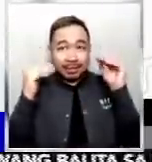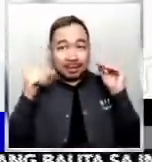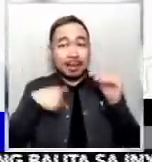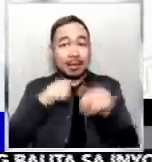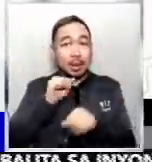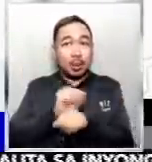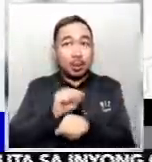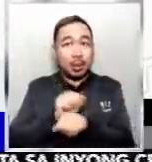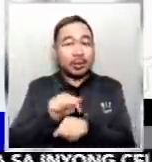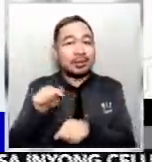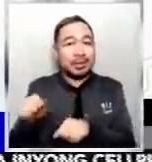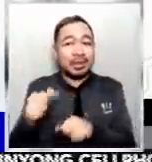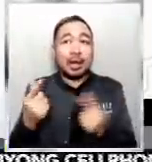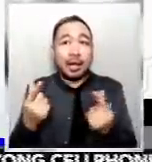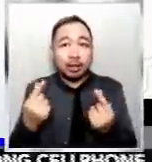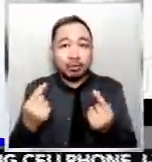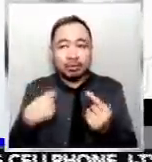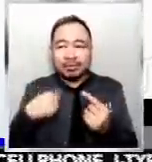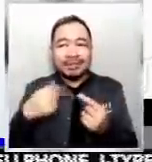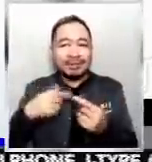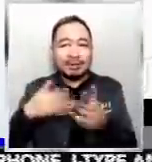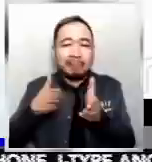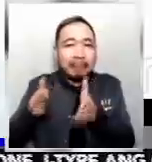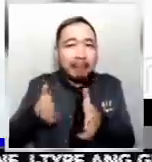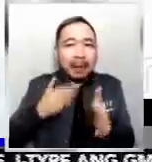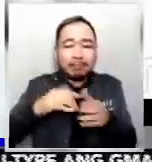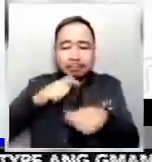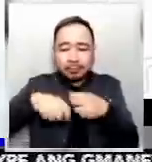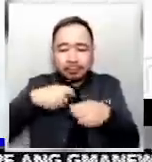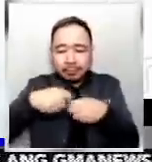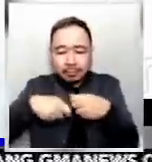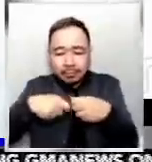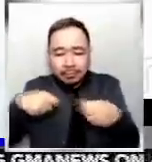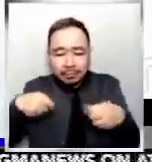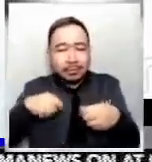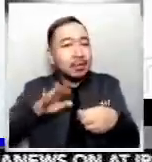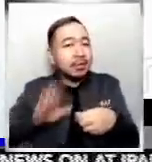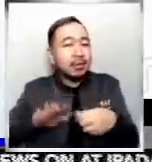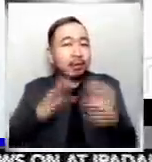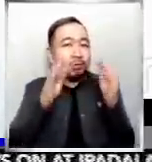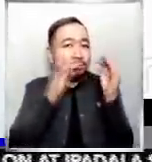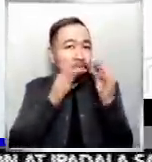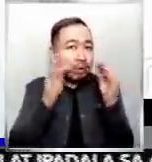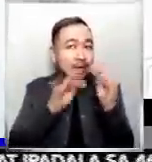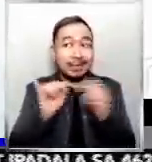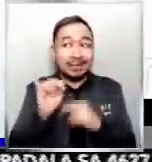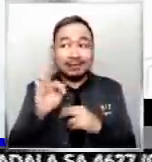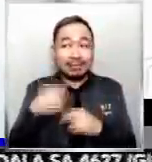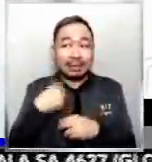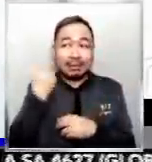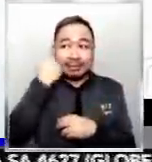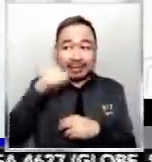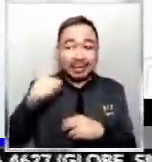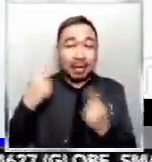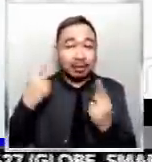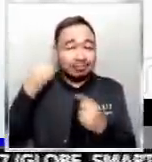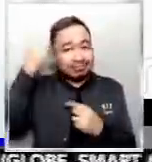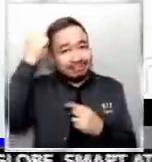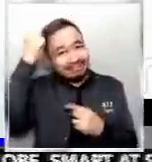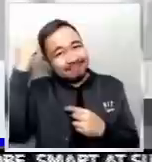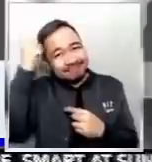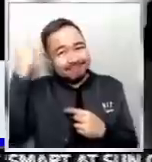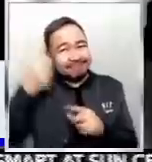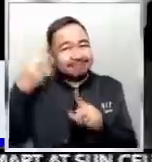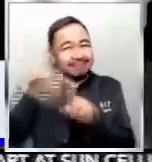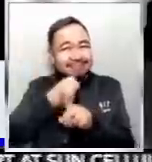ng droga niya. At pag hindi po ako sumunod, sinasabunutan po ako at susunugin ng